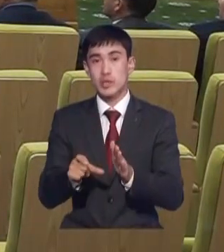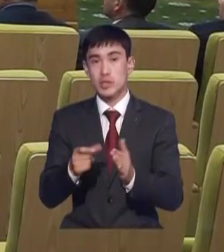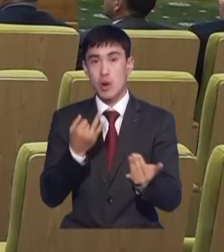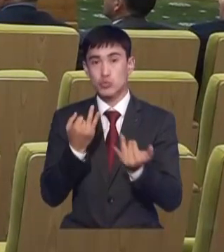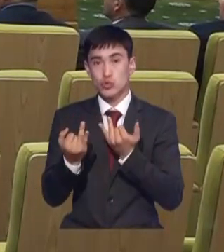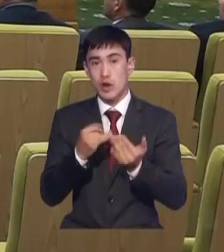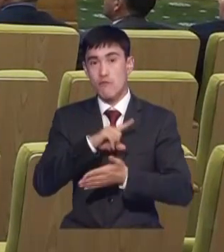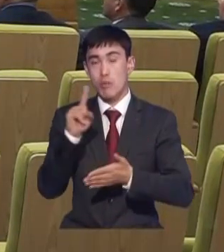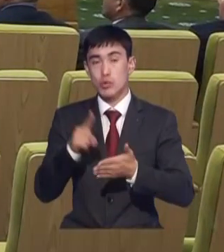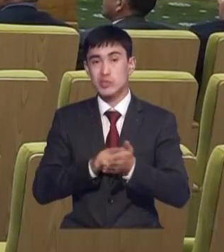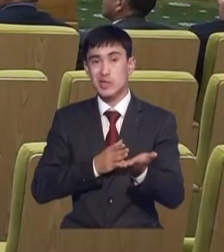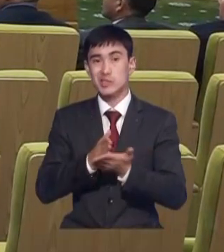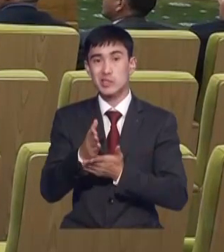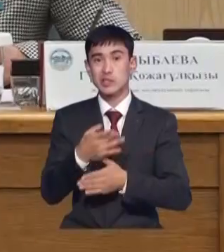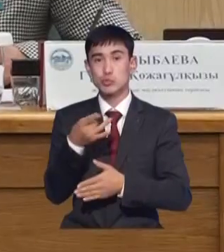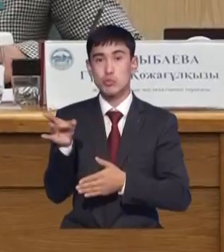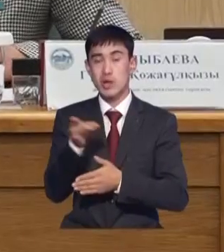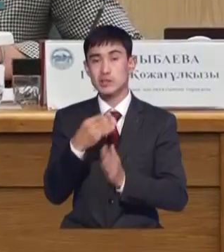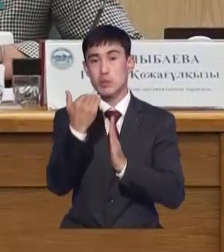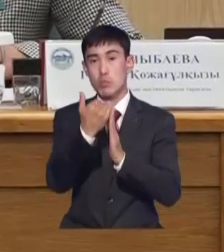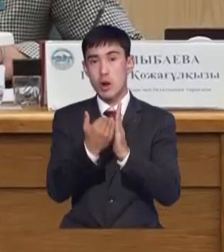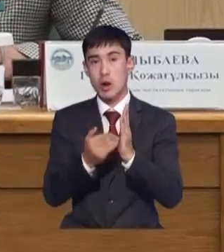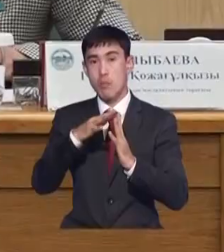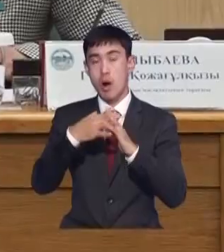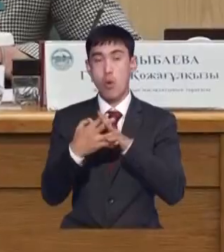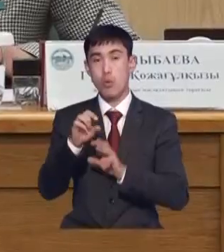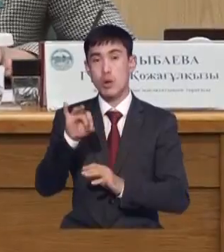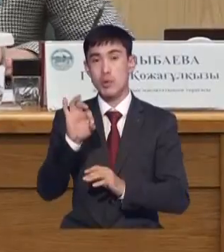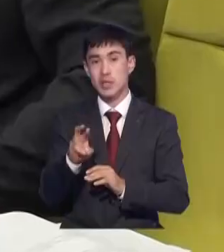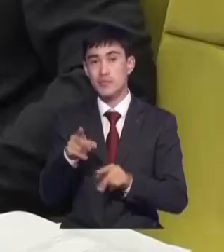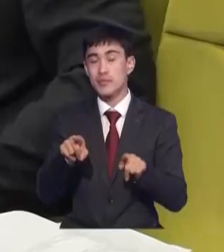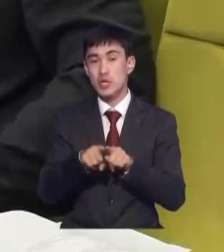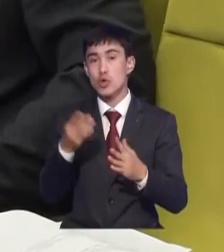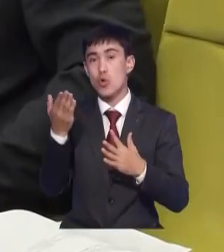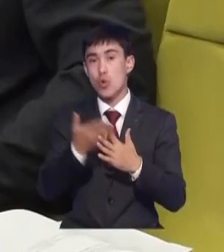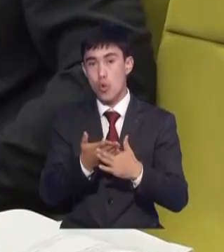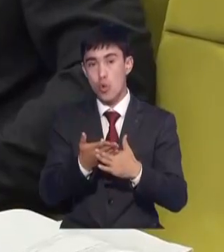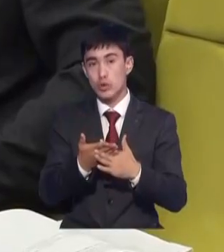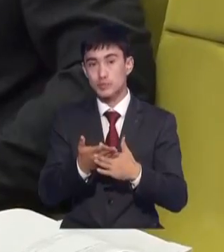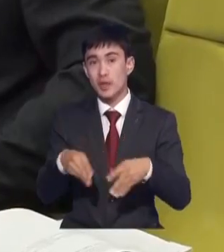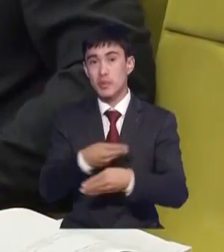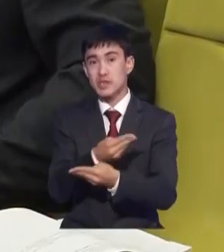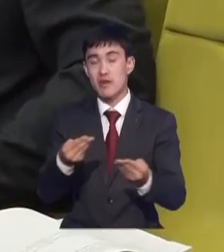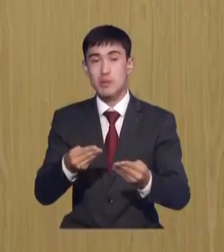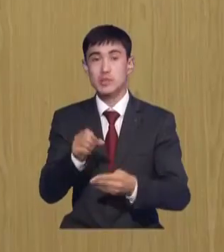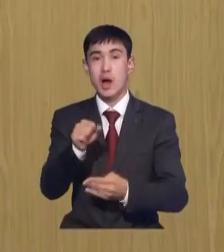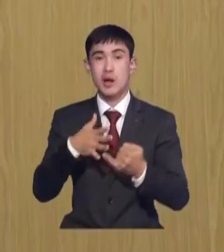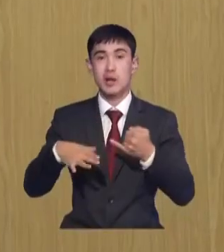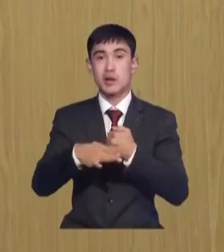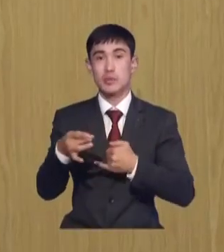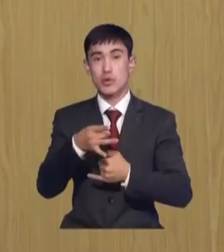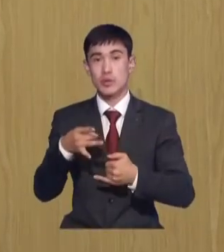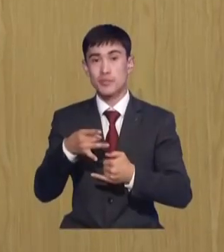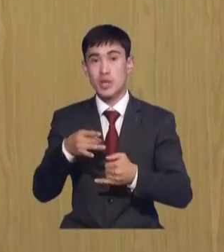избранников обсуждались вопросы реализации республиканской программы «Аул Аманаты», а также льгот, предоставляемых